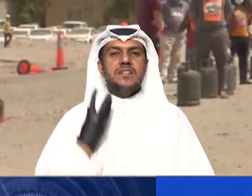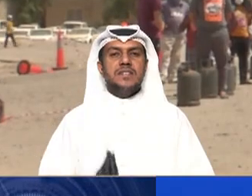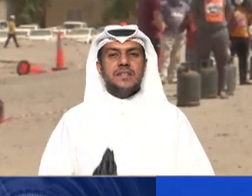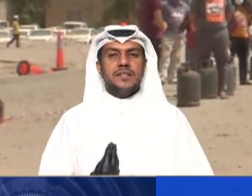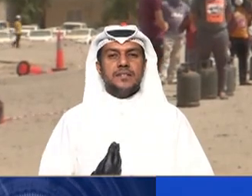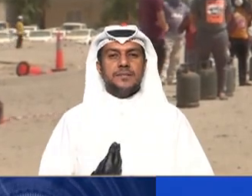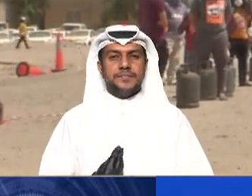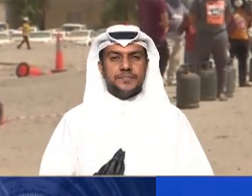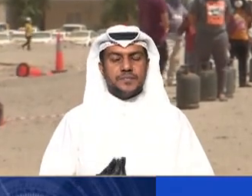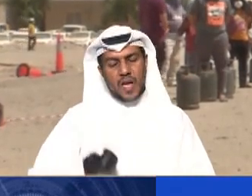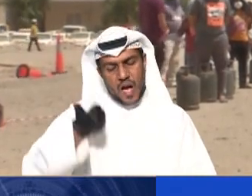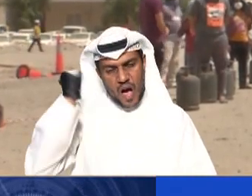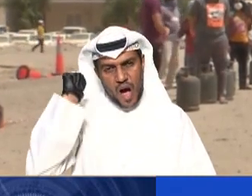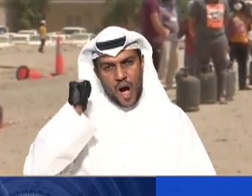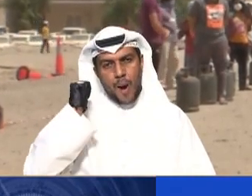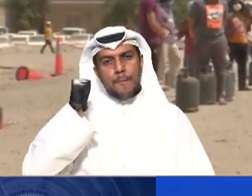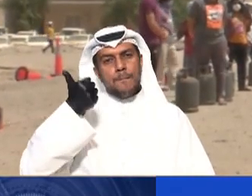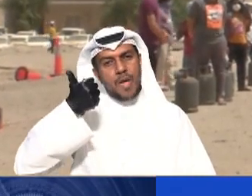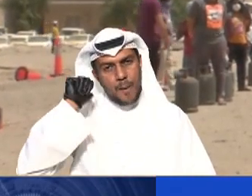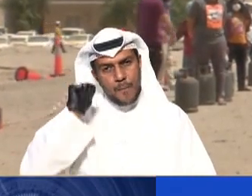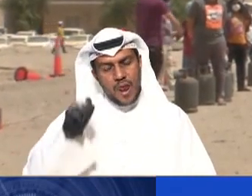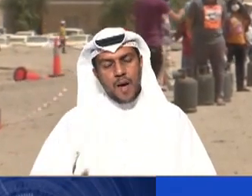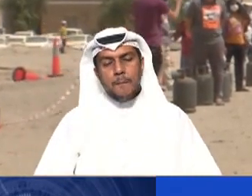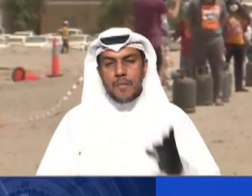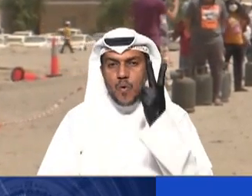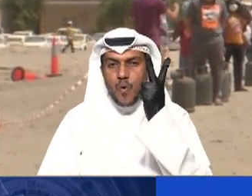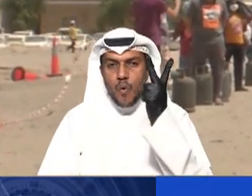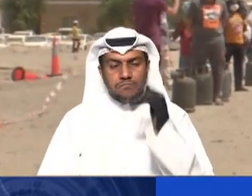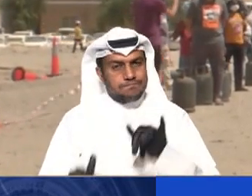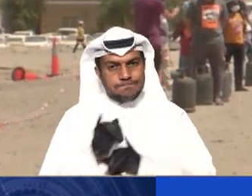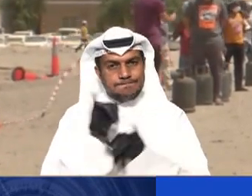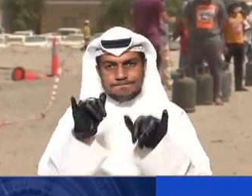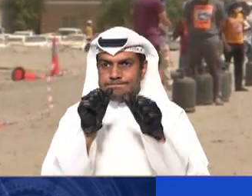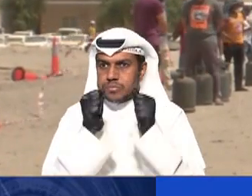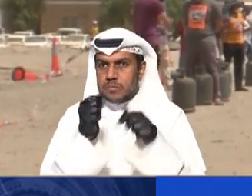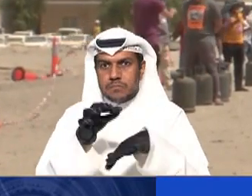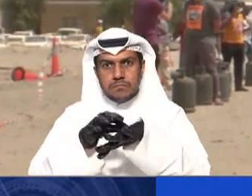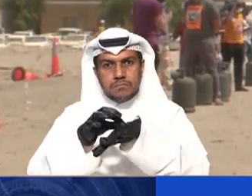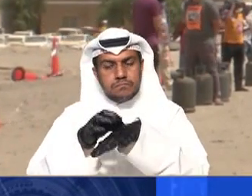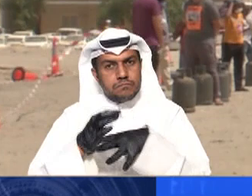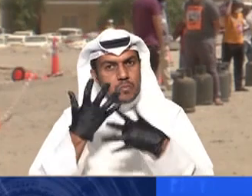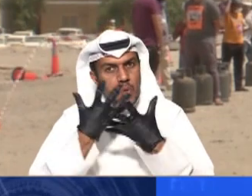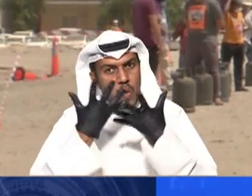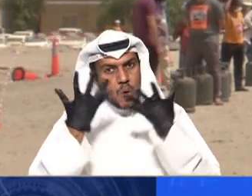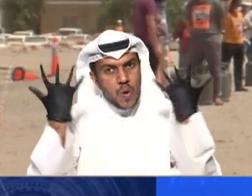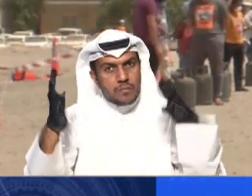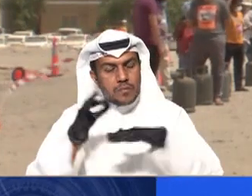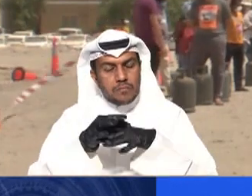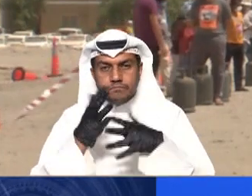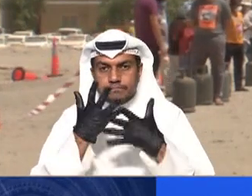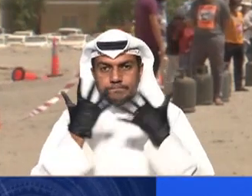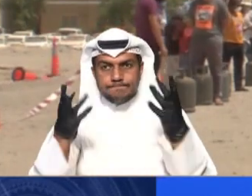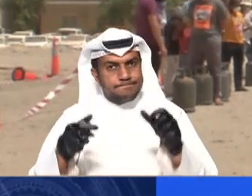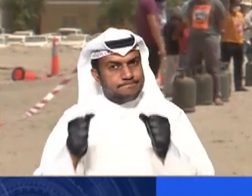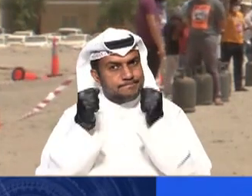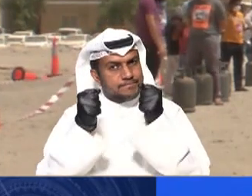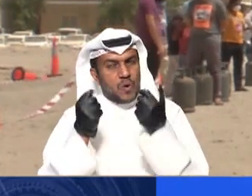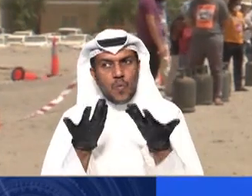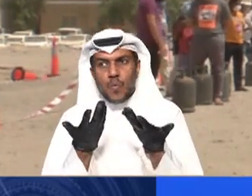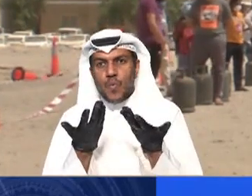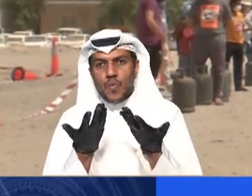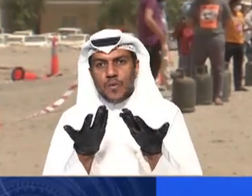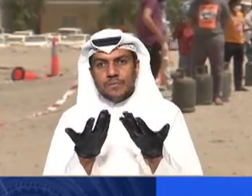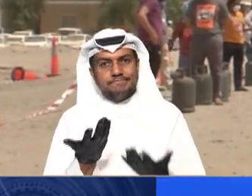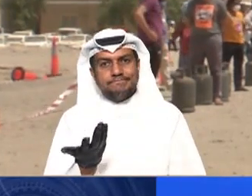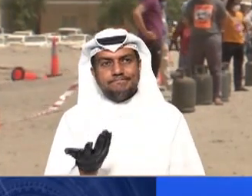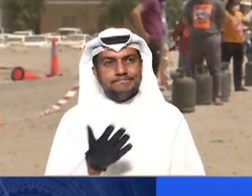حاولنا في أمس وأول أمس الأمانة ما قدرنا نوفي العدد، صراحة العدد كبير يعني، فاضطرينا يعني آسفين